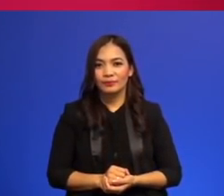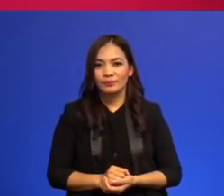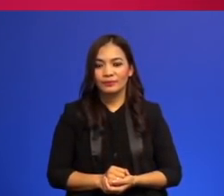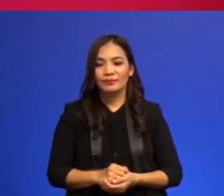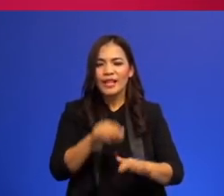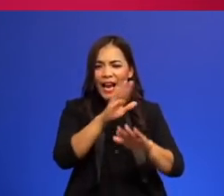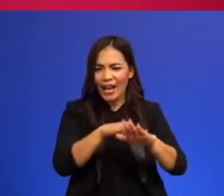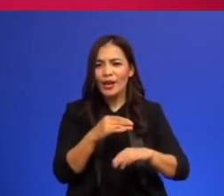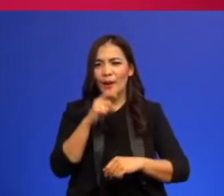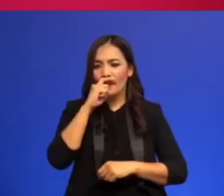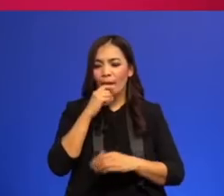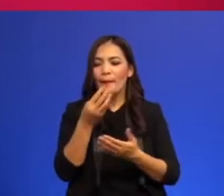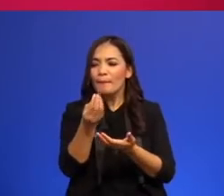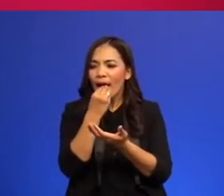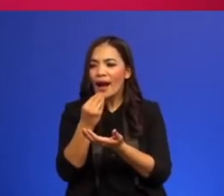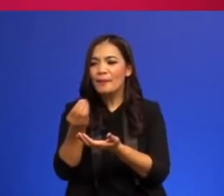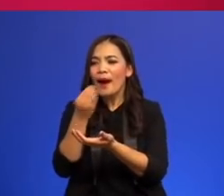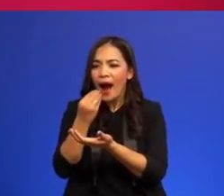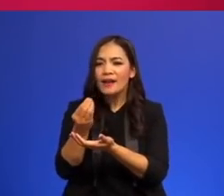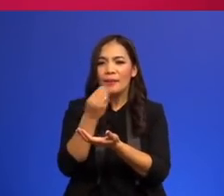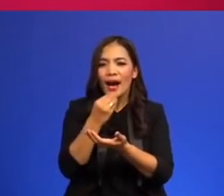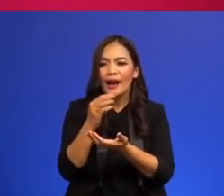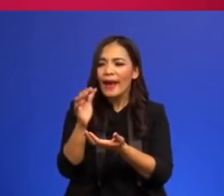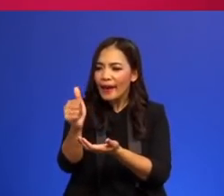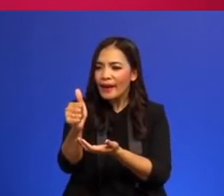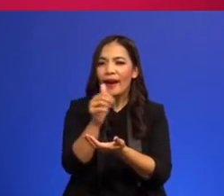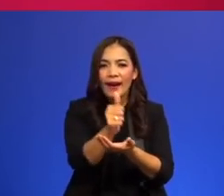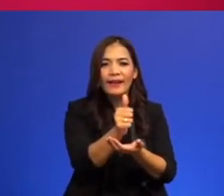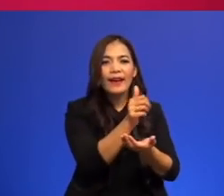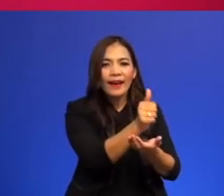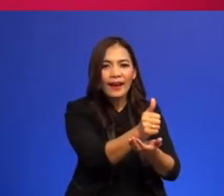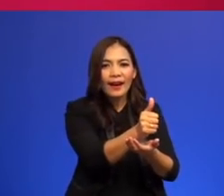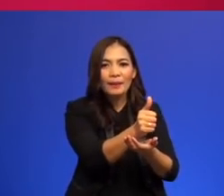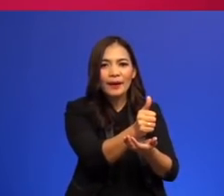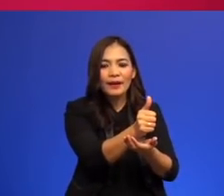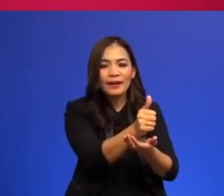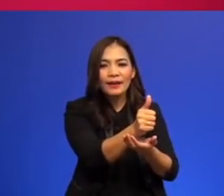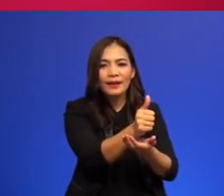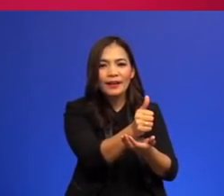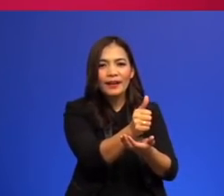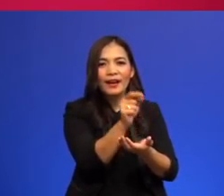Ayo Pak, makan ini Pak enak Pak. You kill me, ma'am.